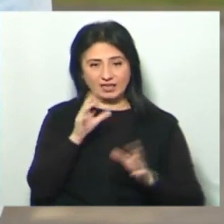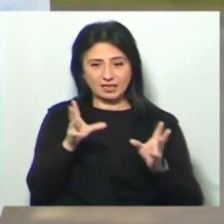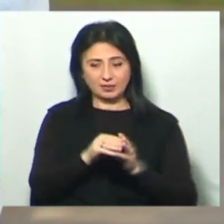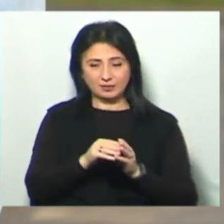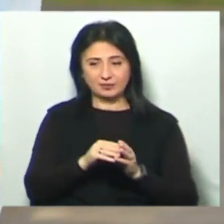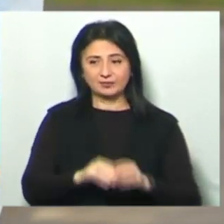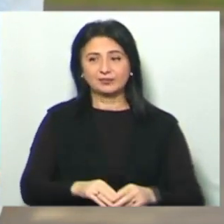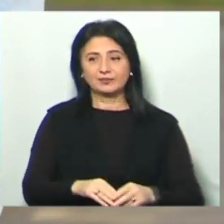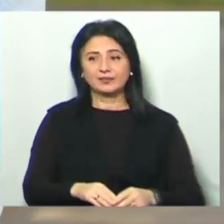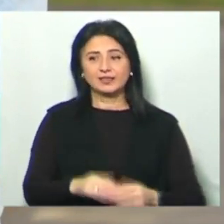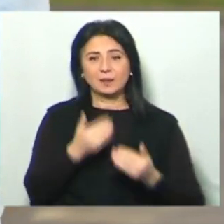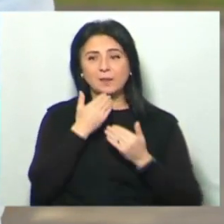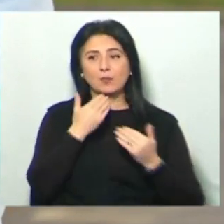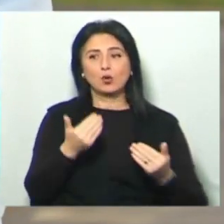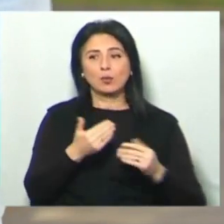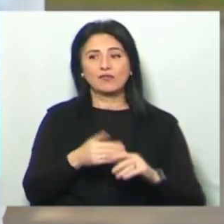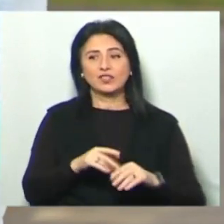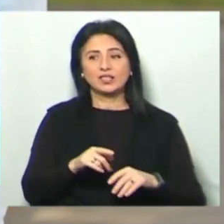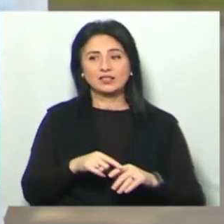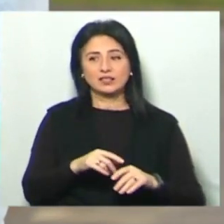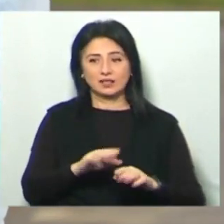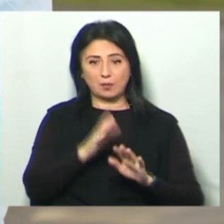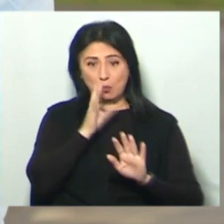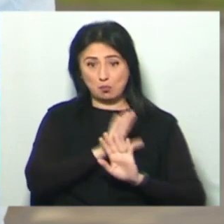და ბოლოს რომ მოთებოდა